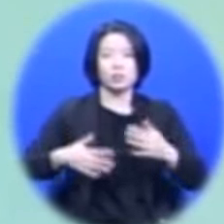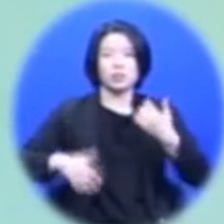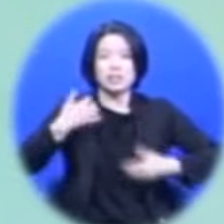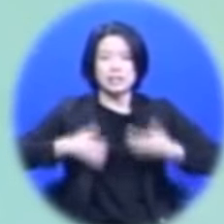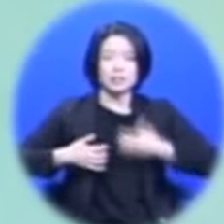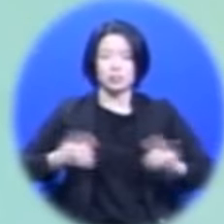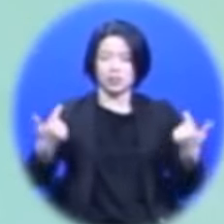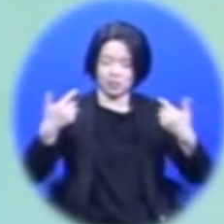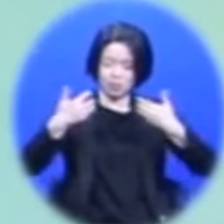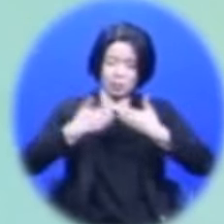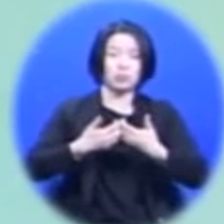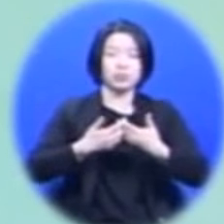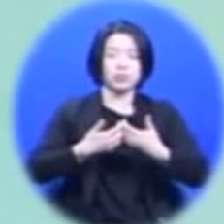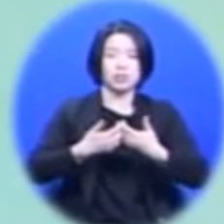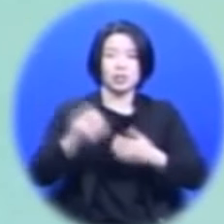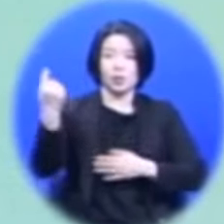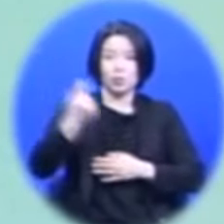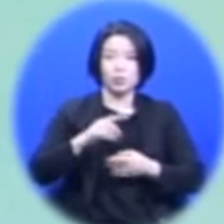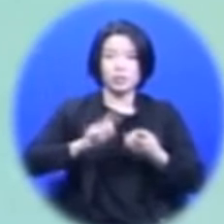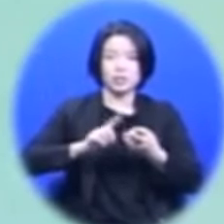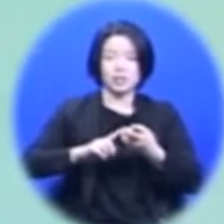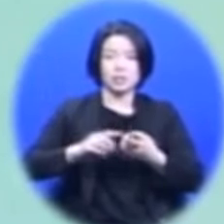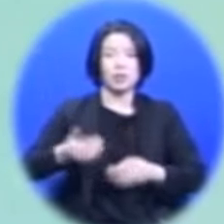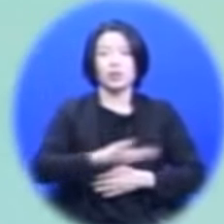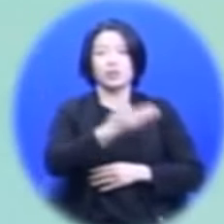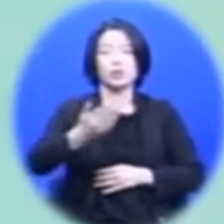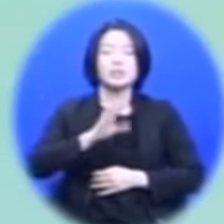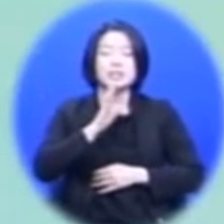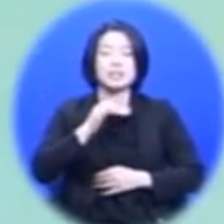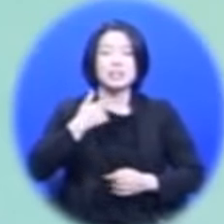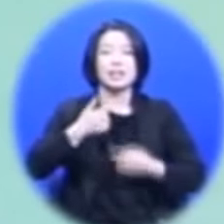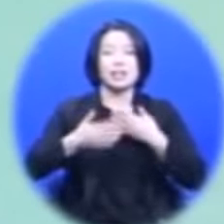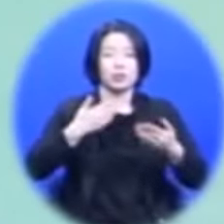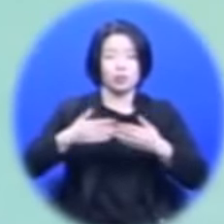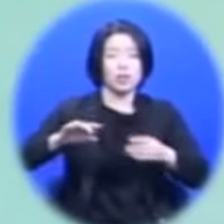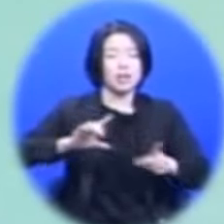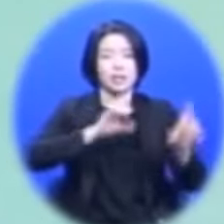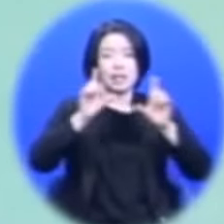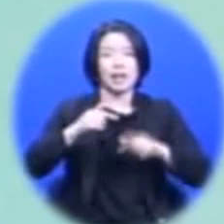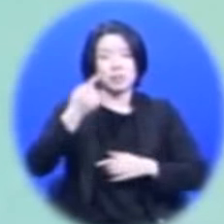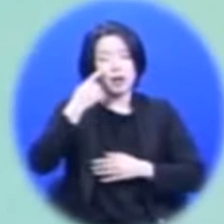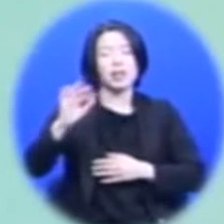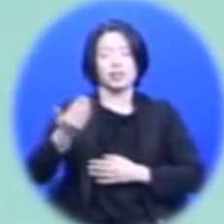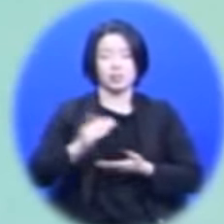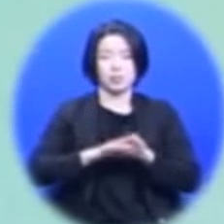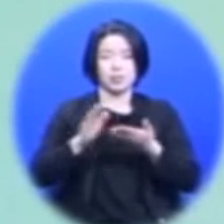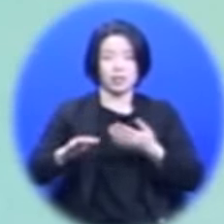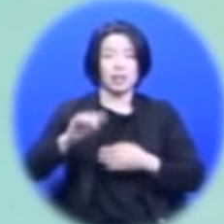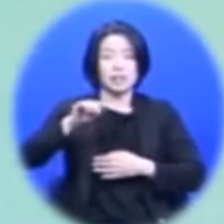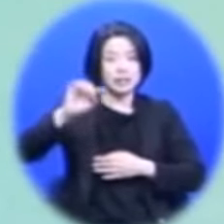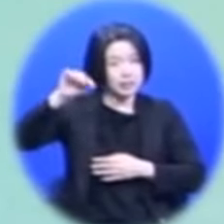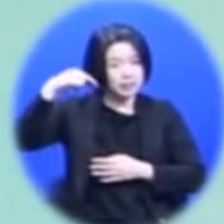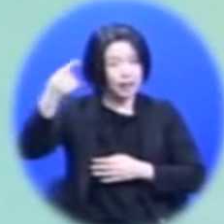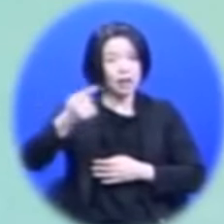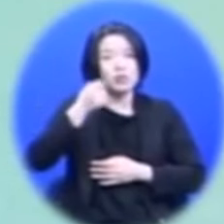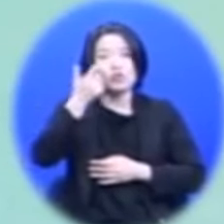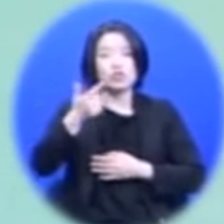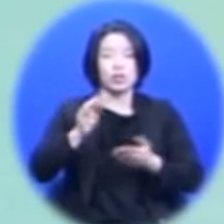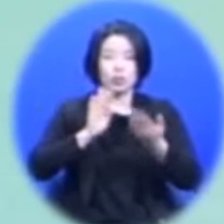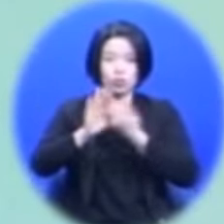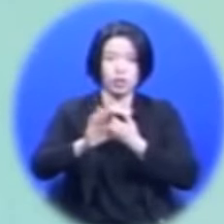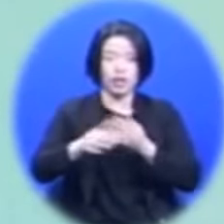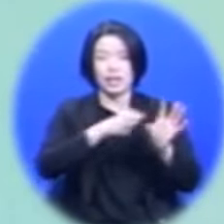내게 임하는지를 그건 여러분이 실제로 살아봐야 아는 거잖아요. 그 다음에 6개월 지나서